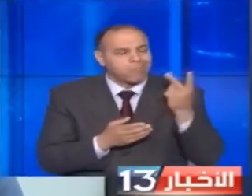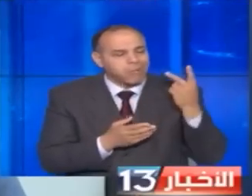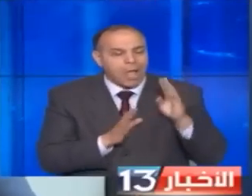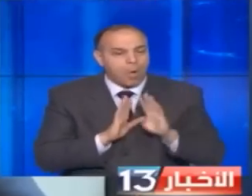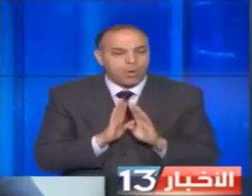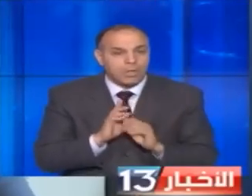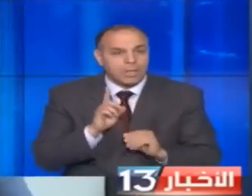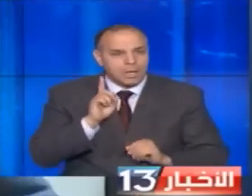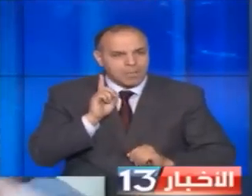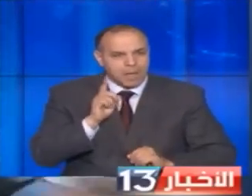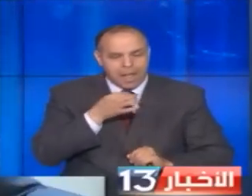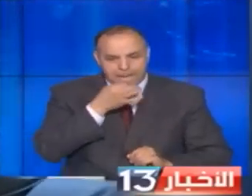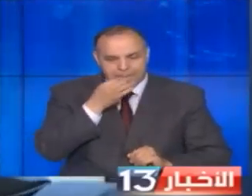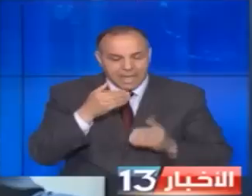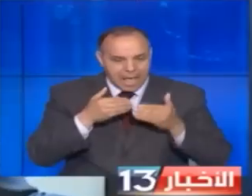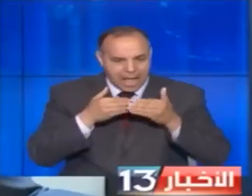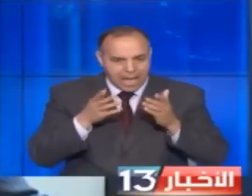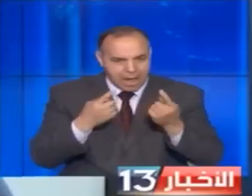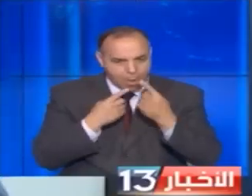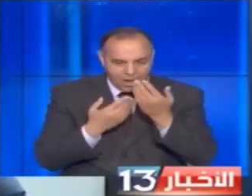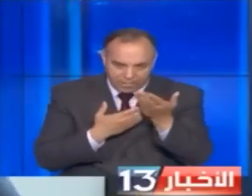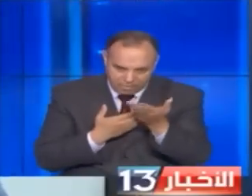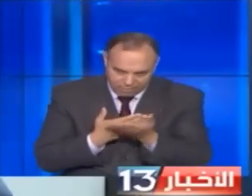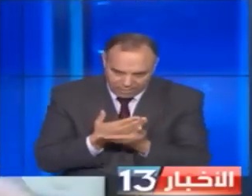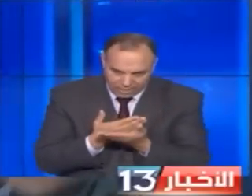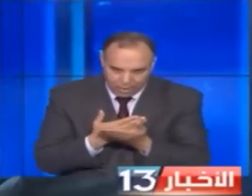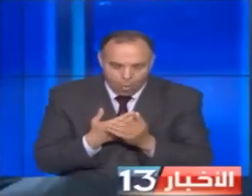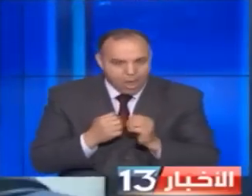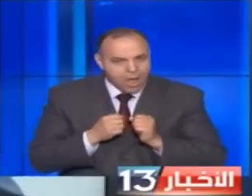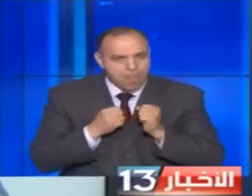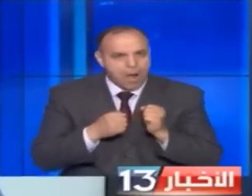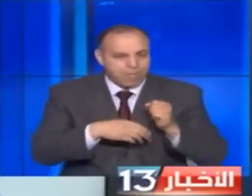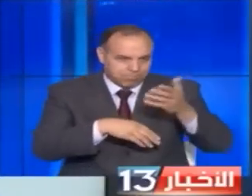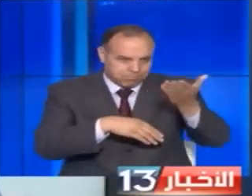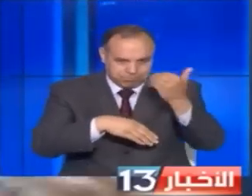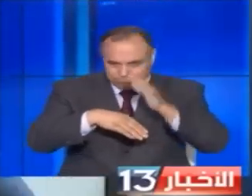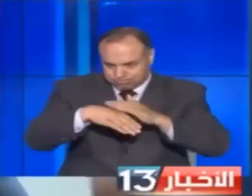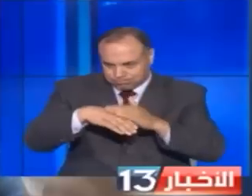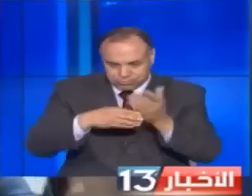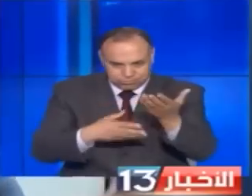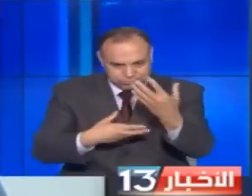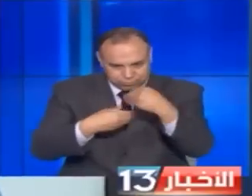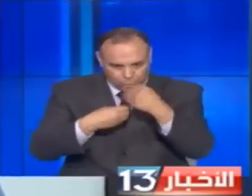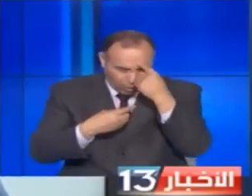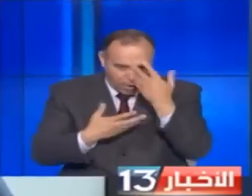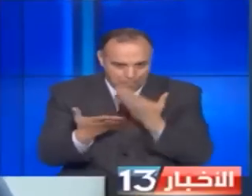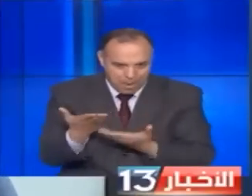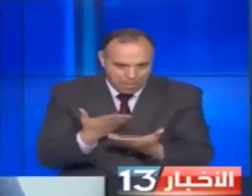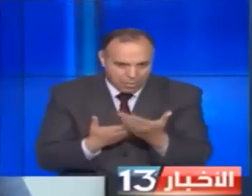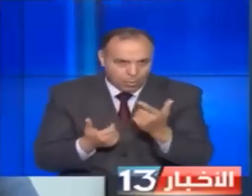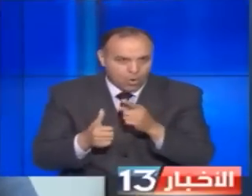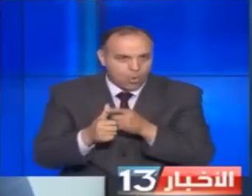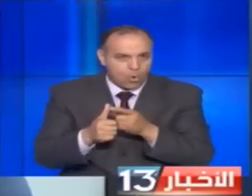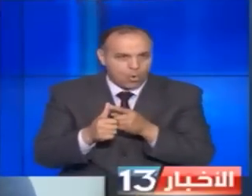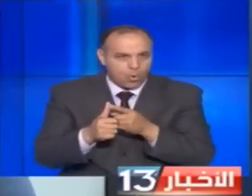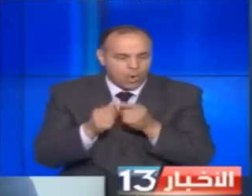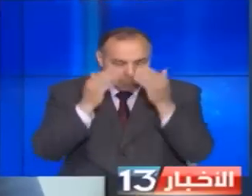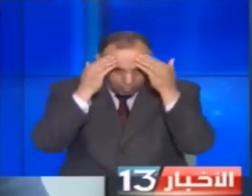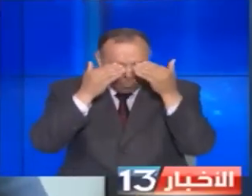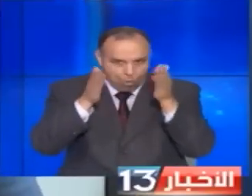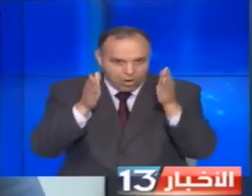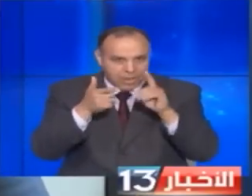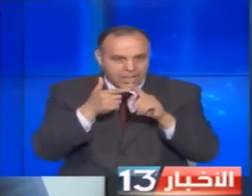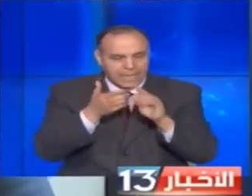بل بمنطق فتح باب الحوار ومحاوله اقناع الاخر للايمان بثلاثه قيام اساسيه وهي التفتح